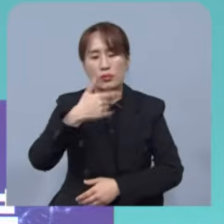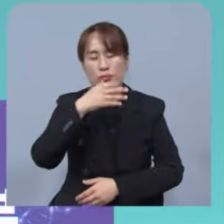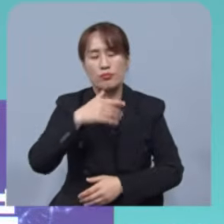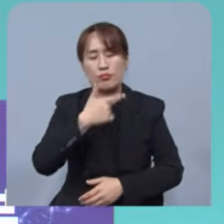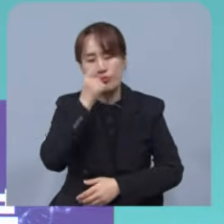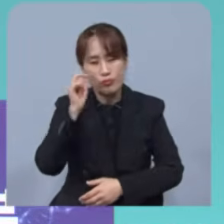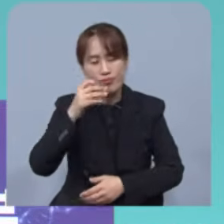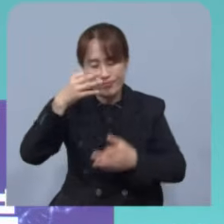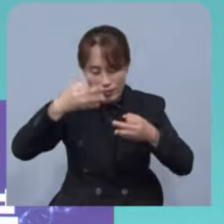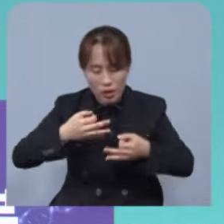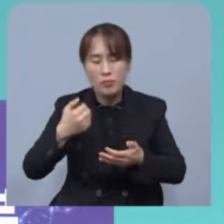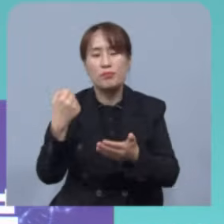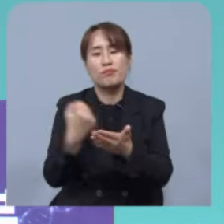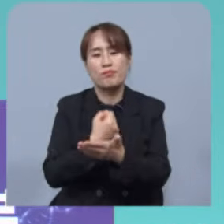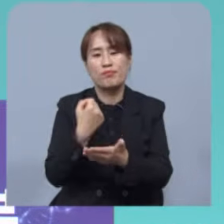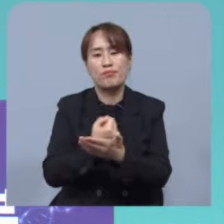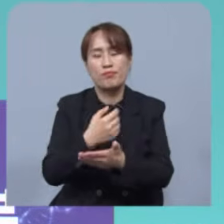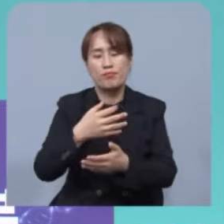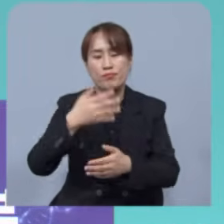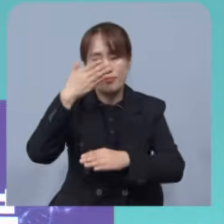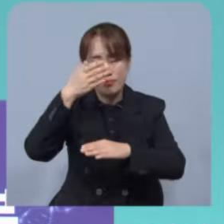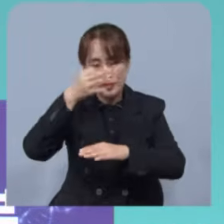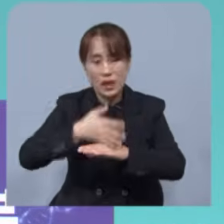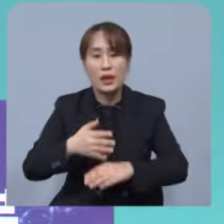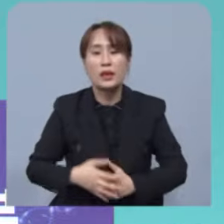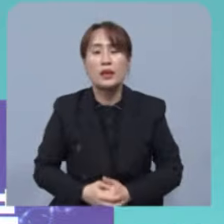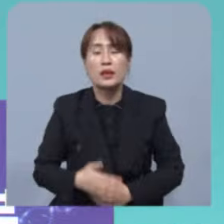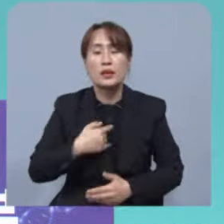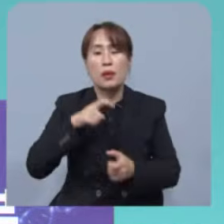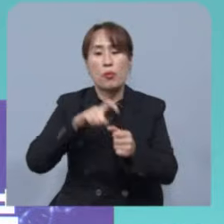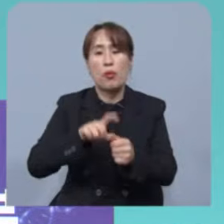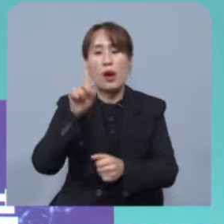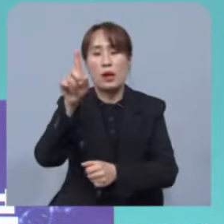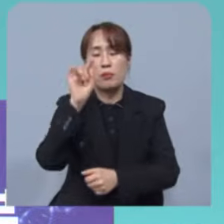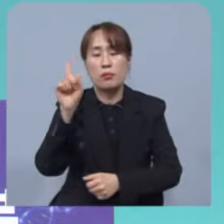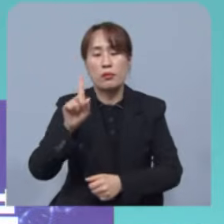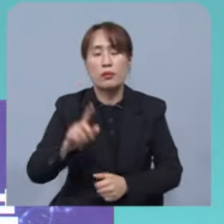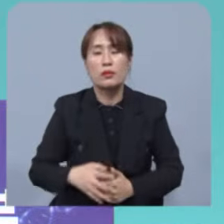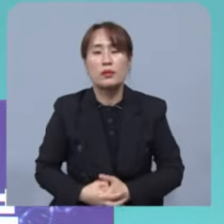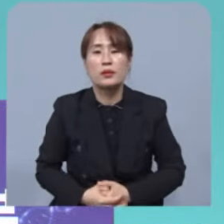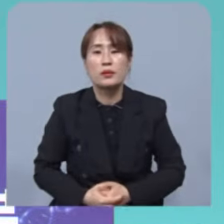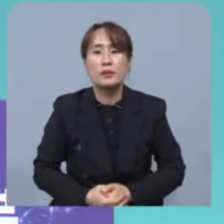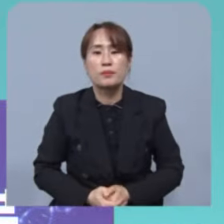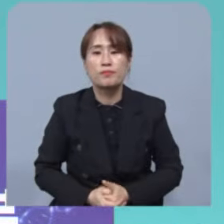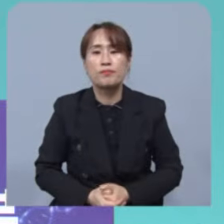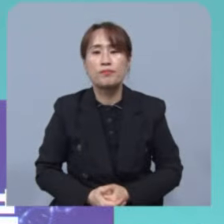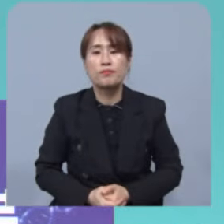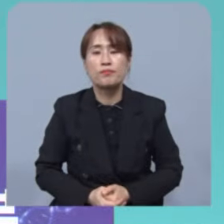부족함이다 그런 생각이 듭니다. 제 목표 중에 하나는 그런 거예요.